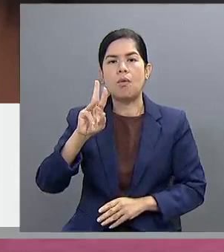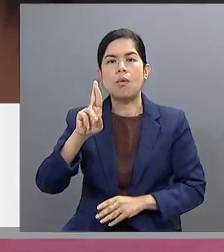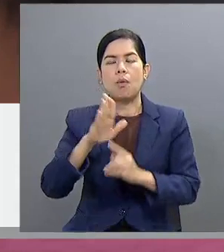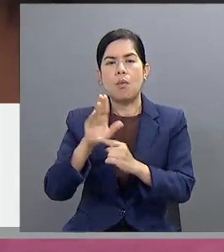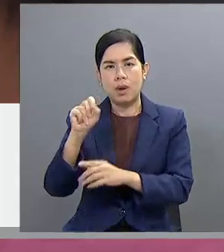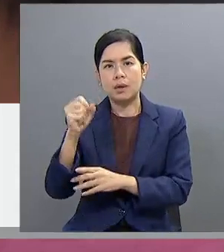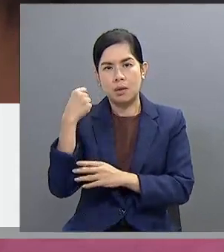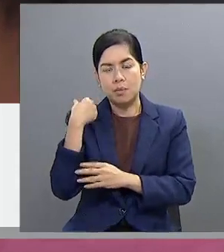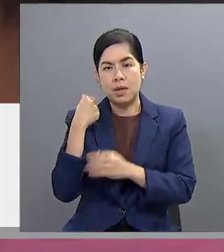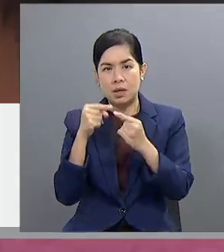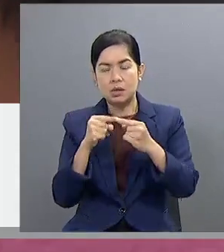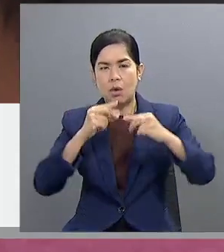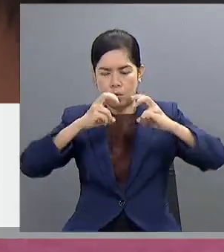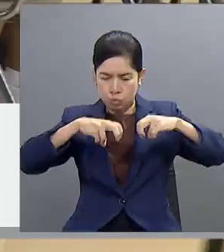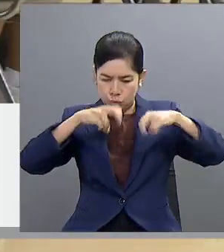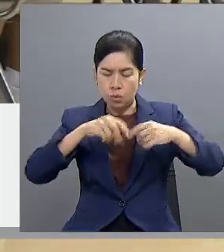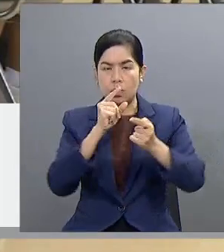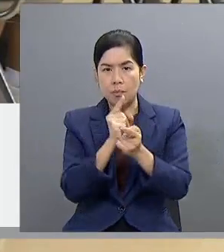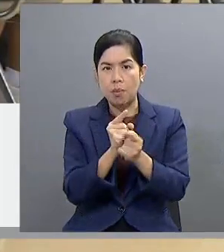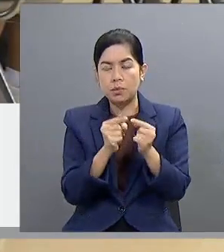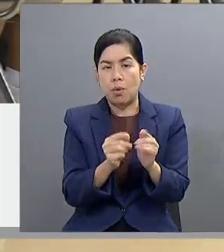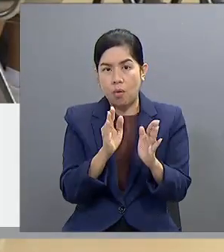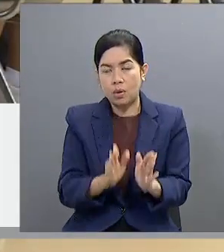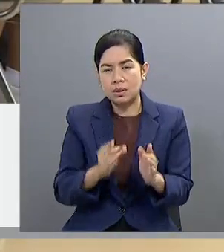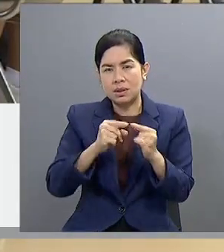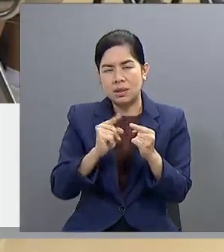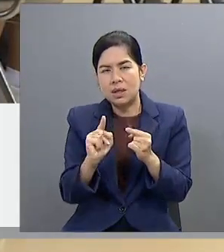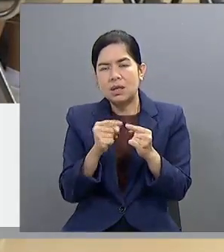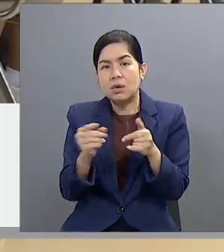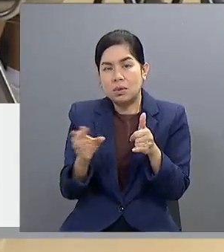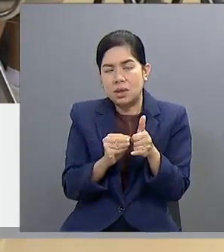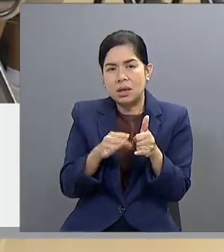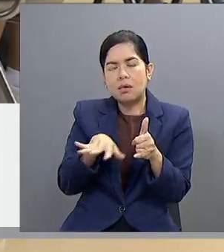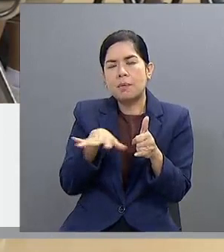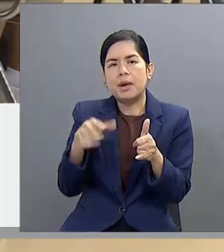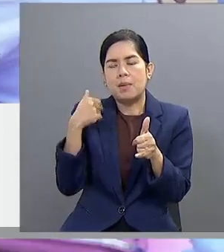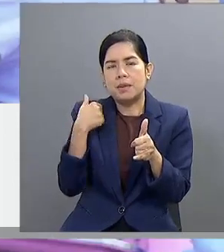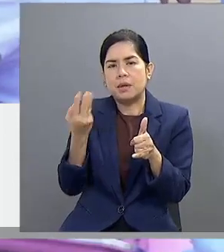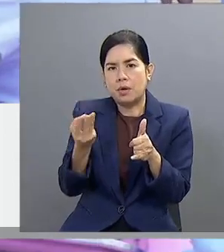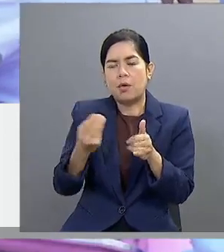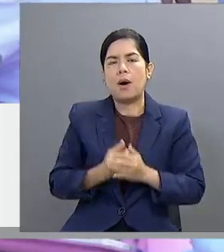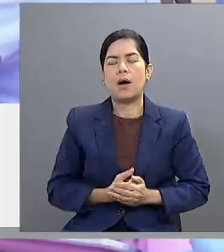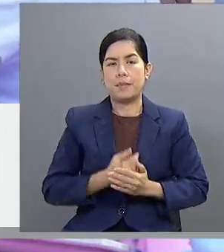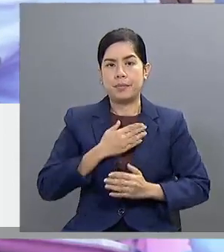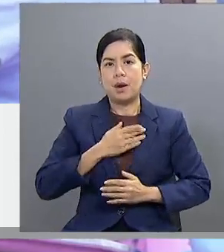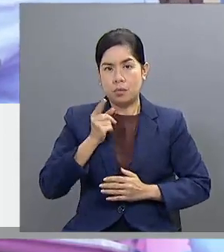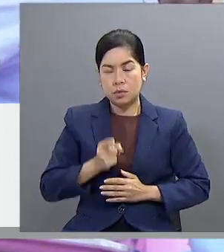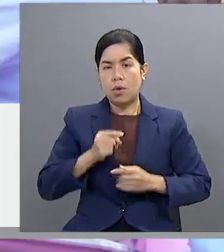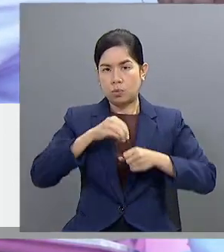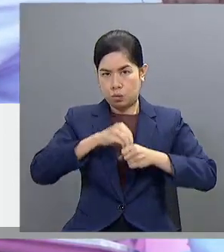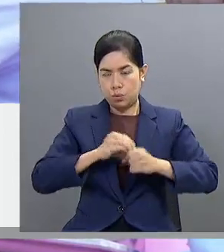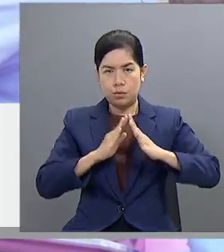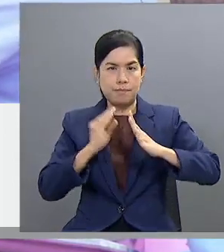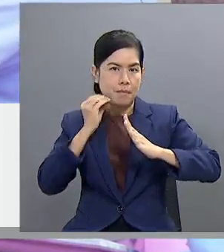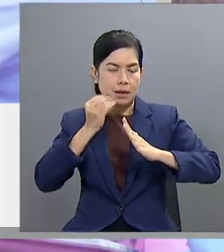พบได้น้อยกว่าค่ะดังนั้นคนที่ติดเชื้อควรกับตัวและป้องกันตัวเองอย่างน้อย 10วันจึงจะนับว่าปลอดภัยแต่